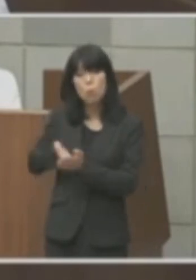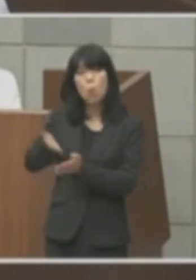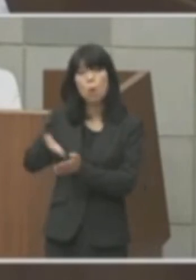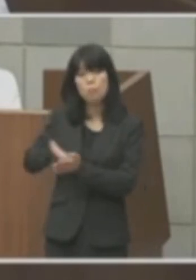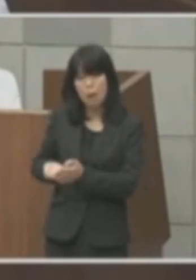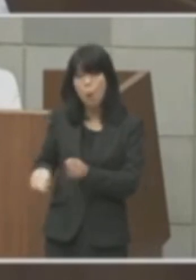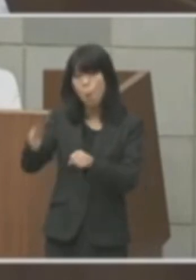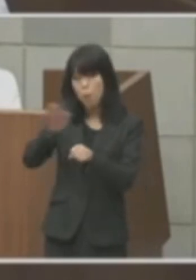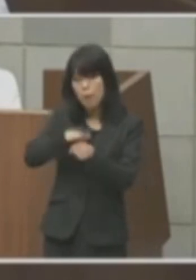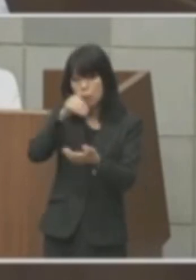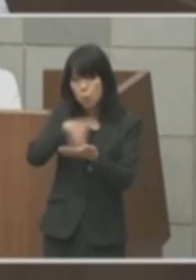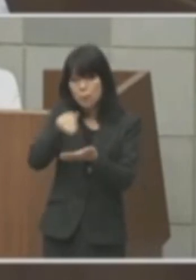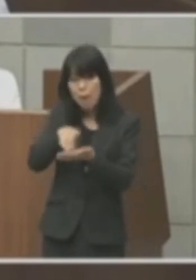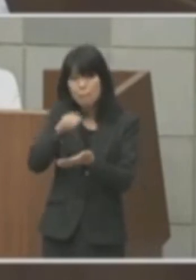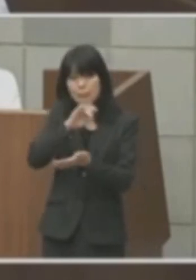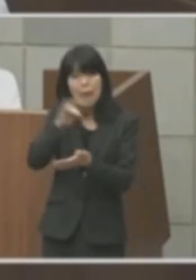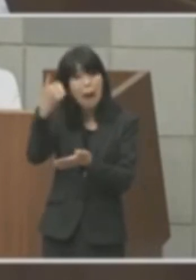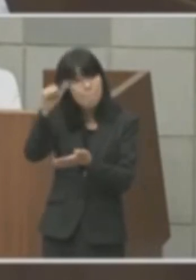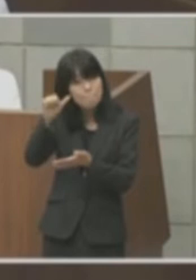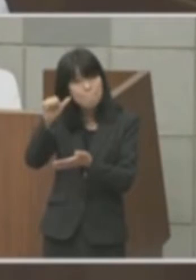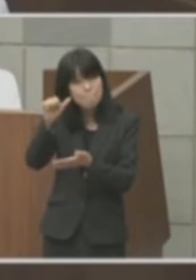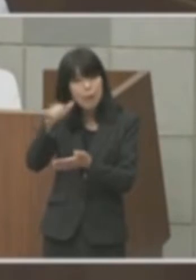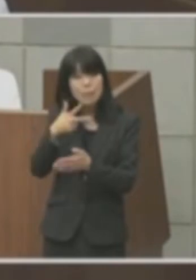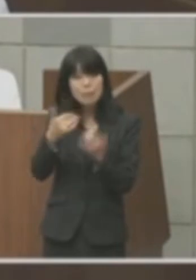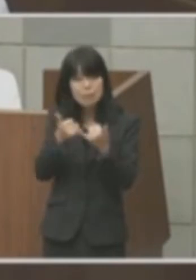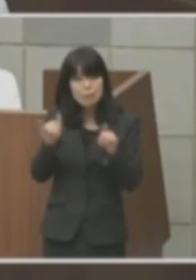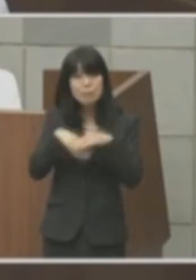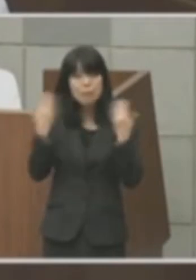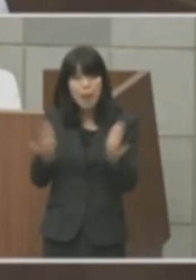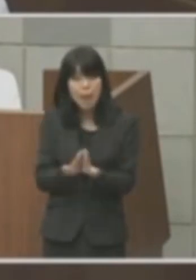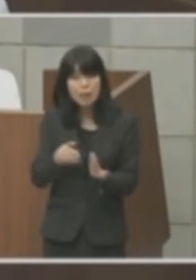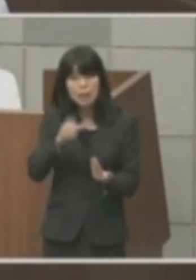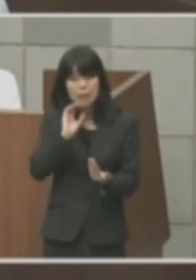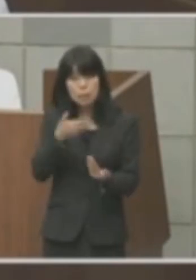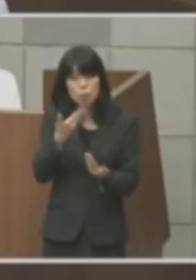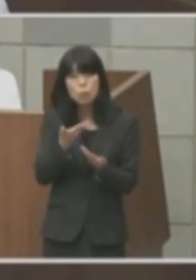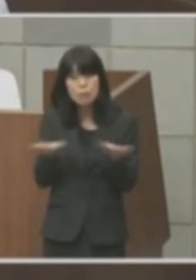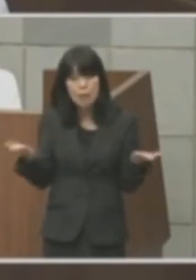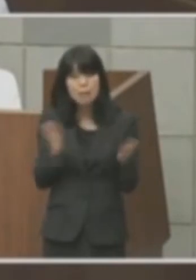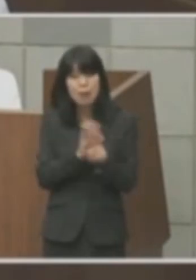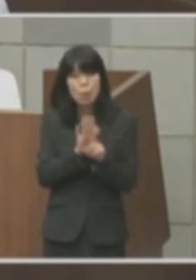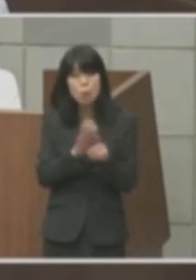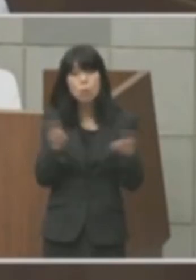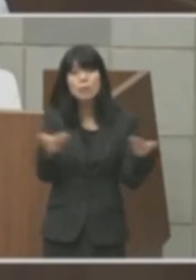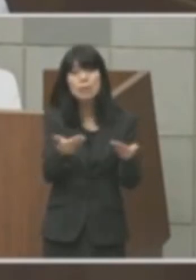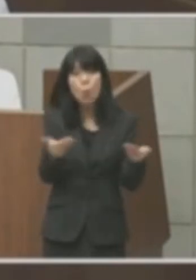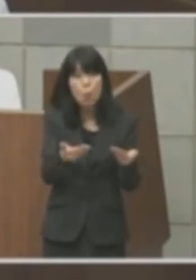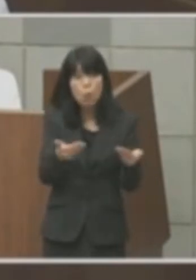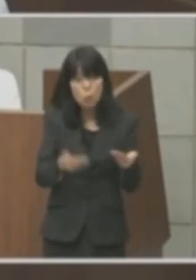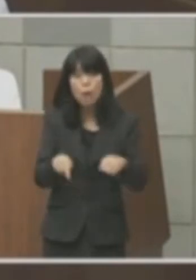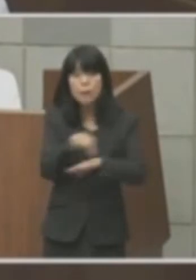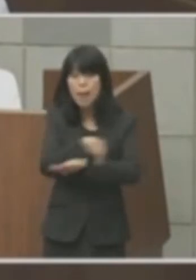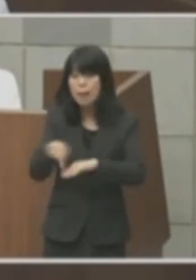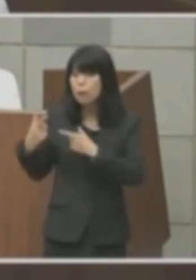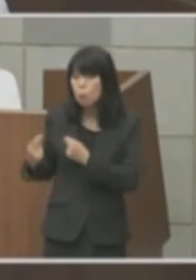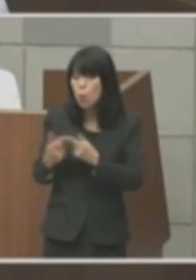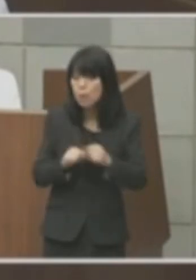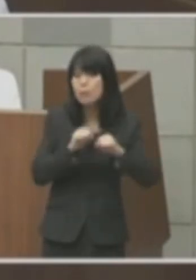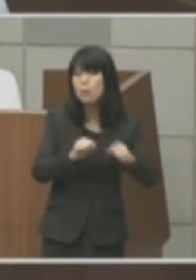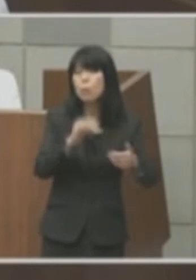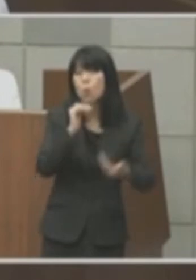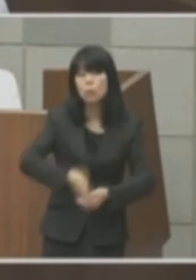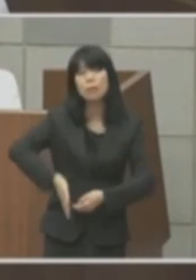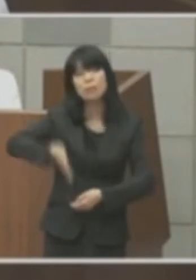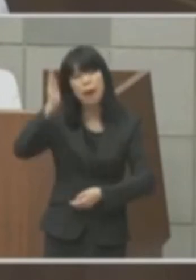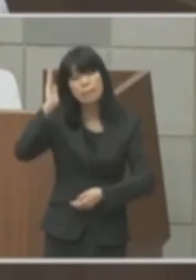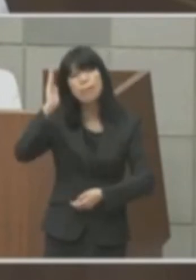補正予算議案、すなわち市民全員飲食店サポート事業を計画通り実施することに賛